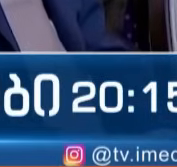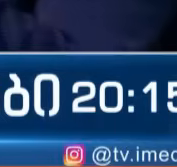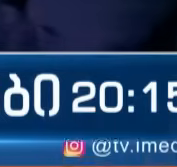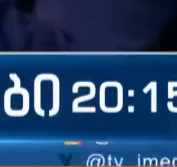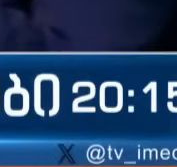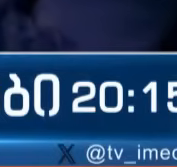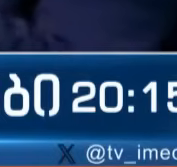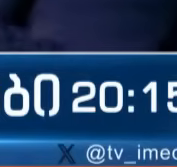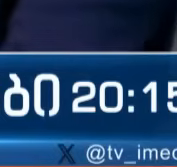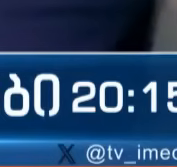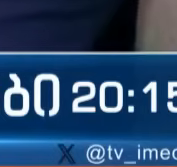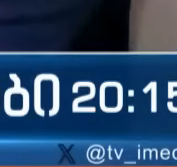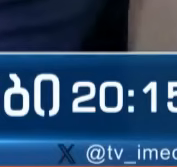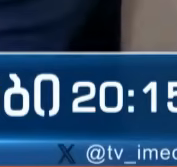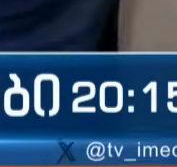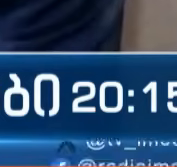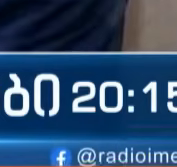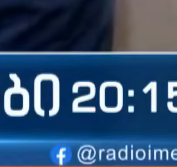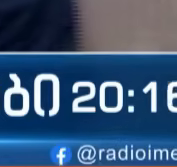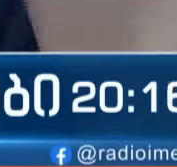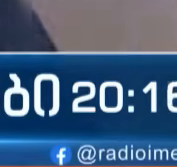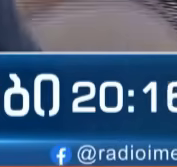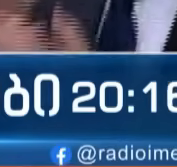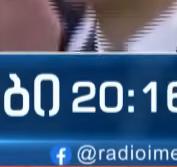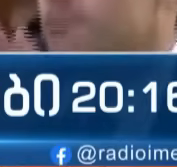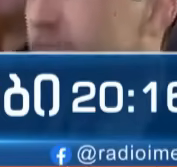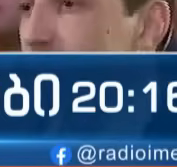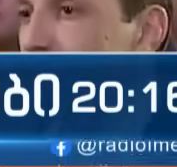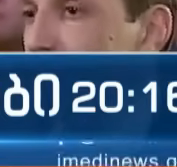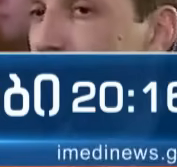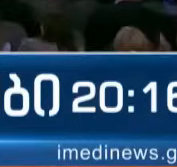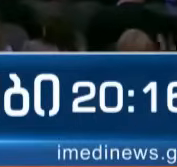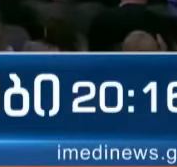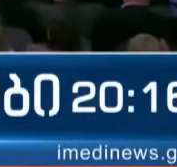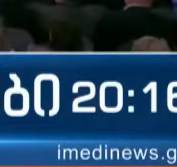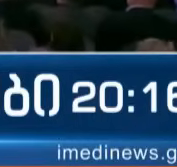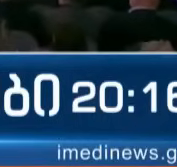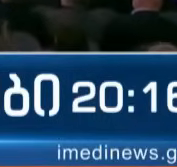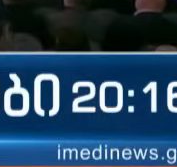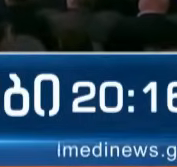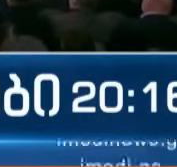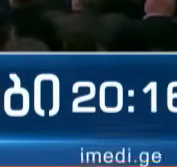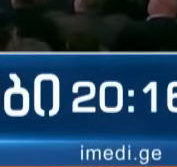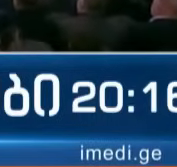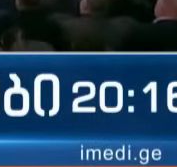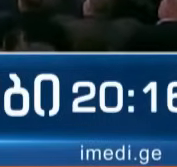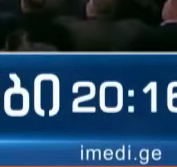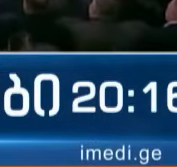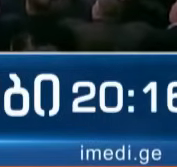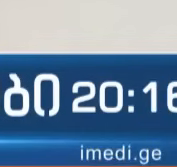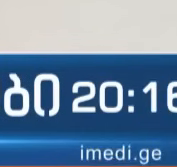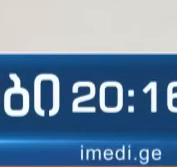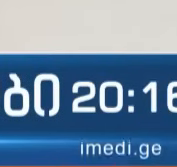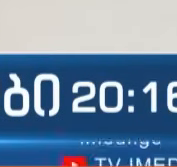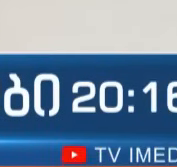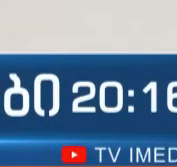ოცნების დამფუძნებელს, თავმჯდომარეს და დეპუტატებს ქვეყნის სამსახურისთვის, საზოგადოებას კი მრავალწლიანი ნდობისთვის მადლობა გადაუხადა. 2012